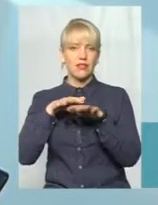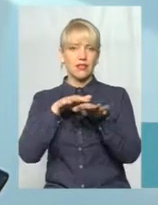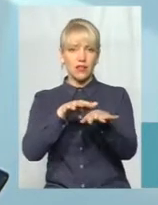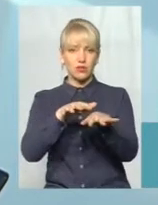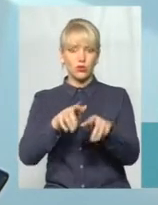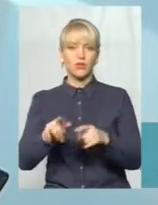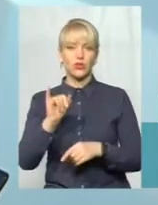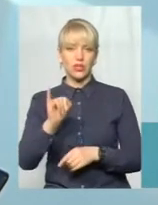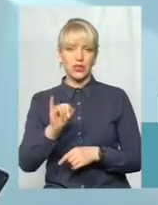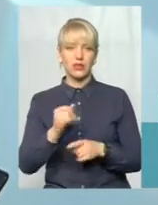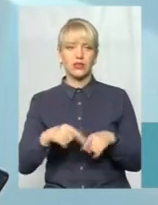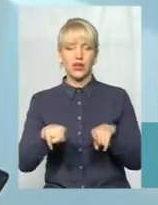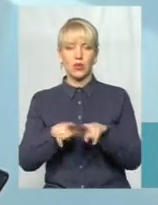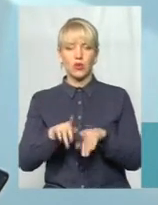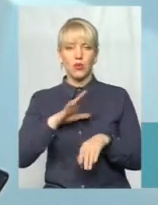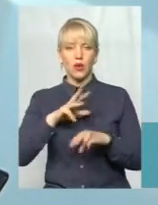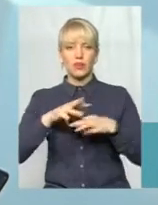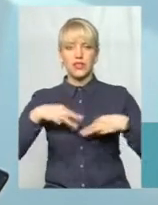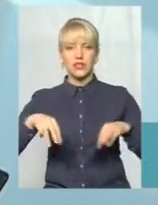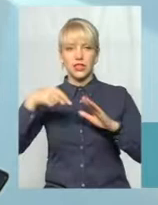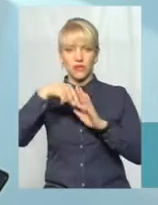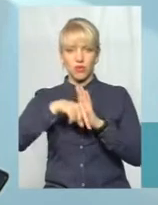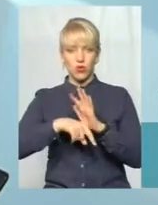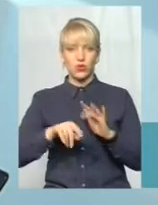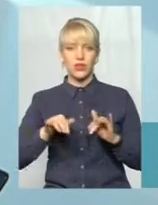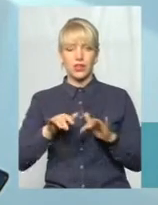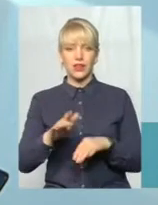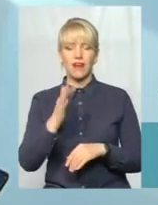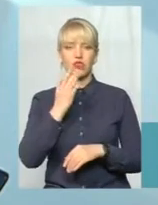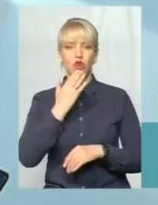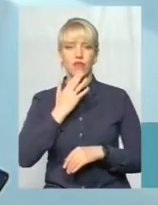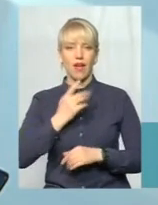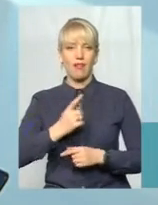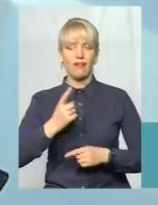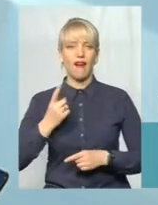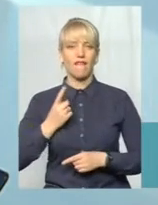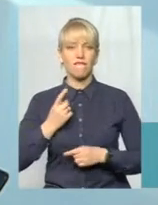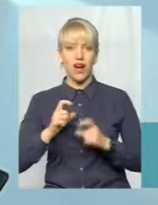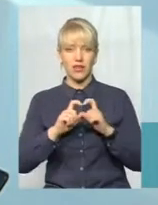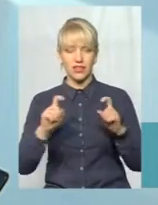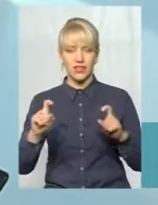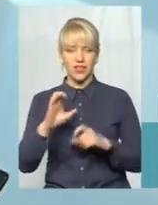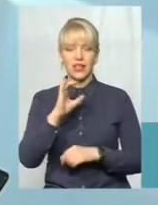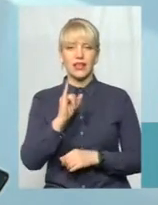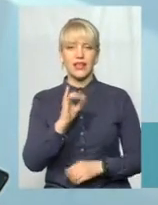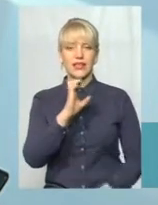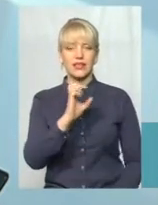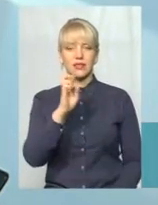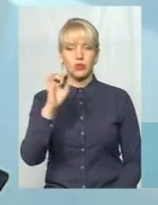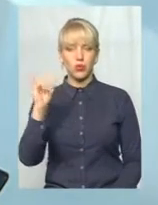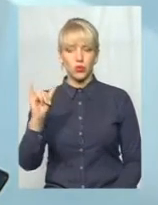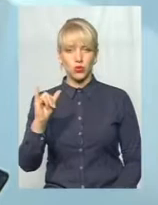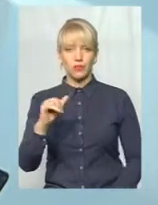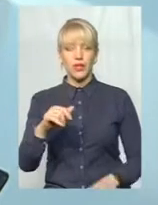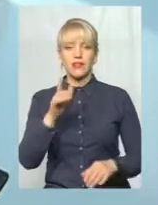були Міністерство внутрішніх справ, Нацгвардія, і СБУ. З часом, коли почалася більш така